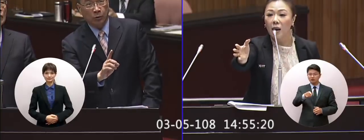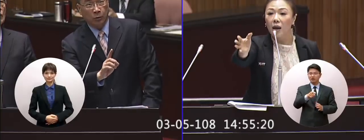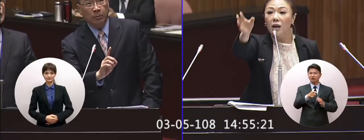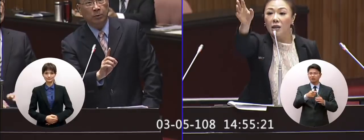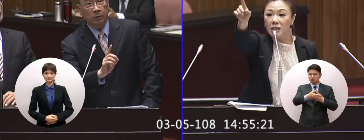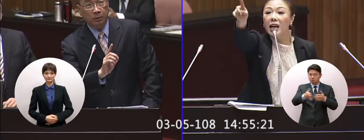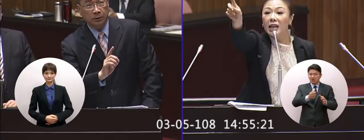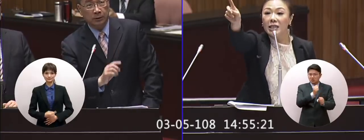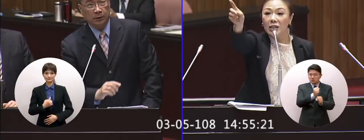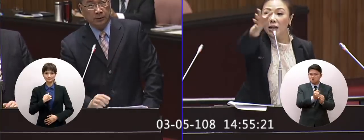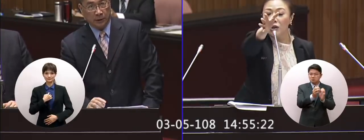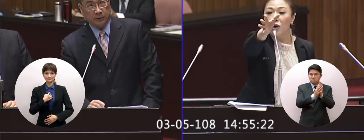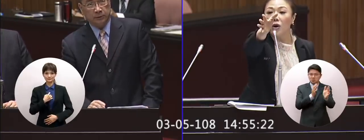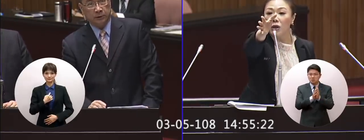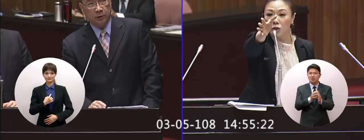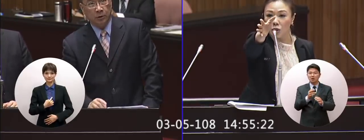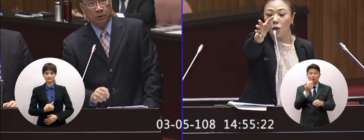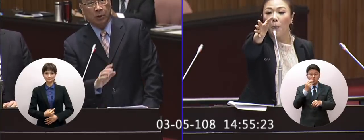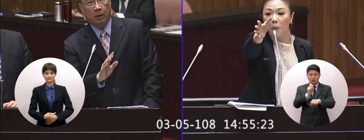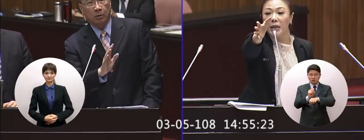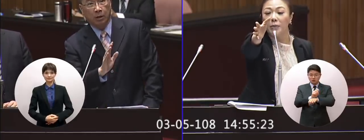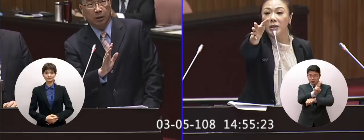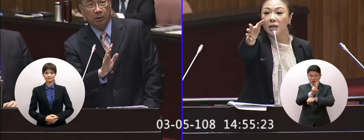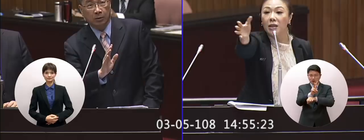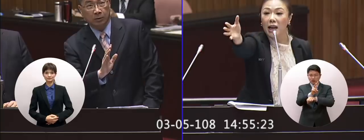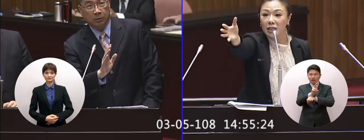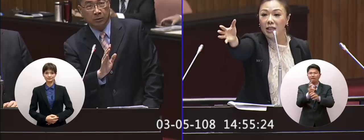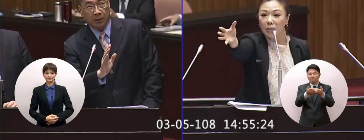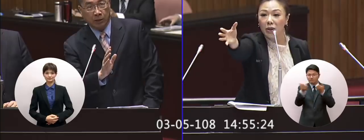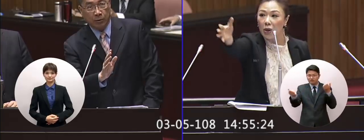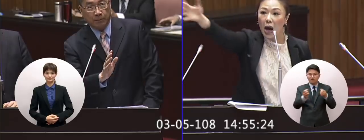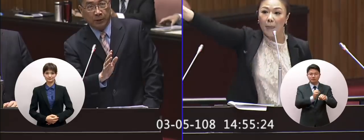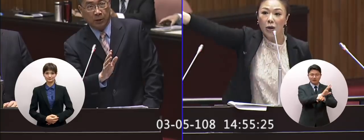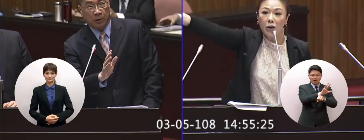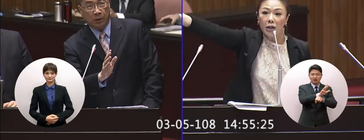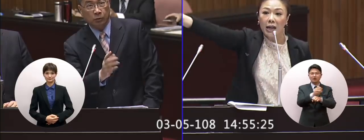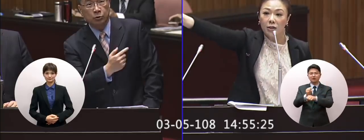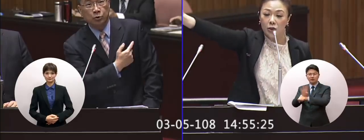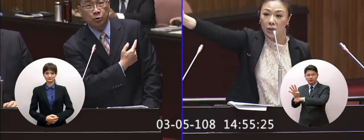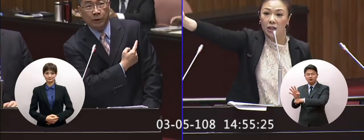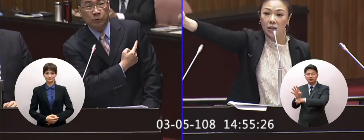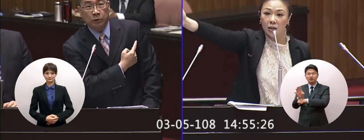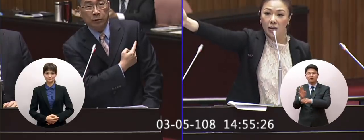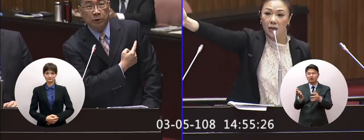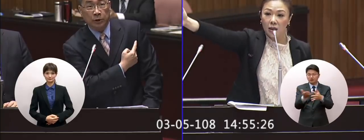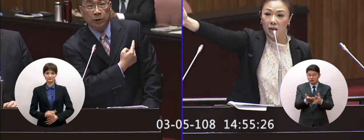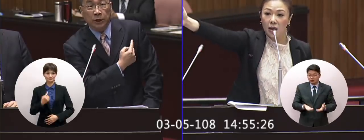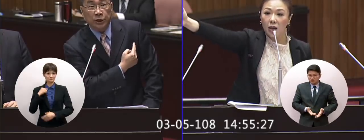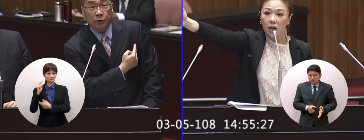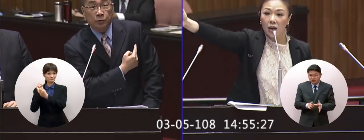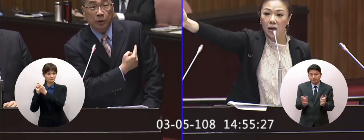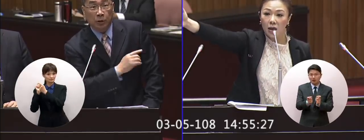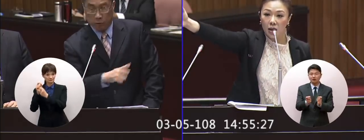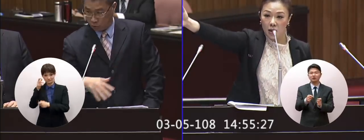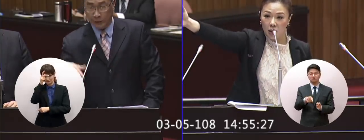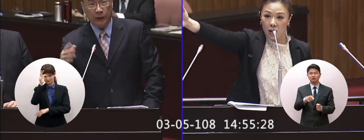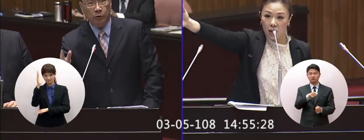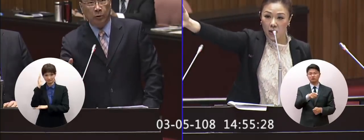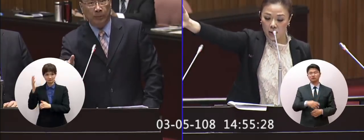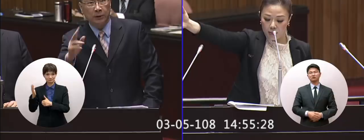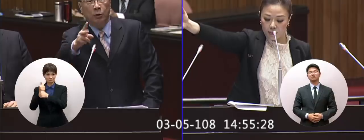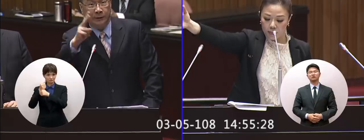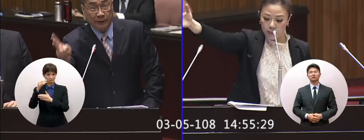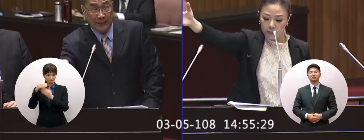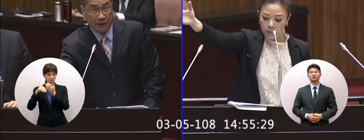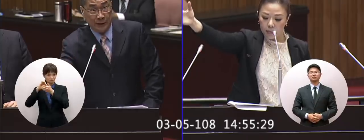那款的，十二个小时啊，中给你上八点钟，啊四点钟，后边又叫你来上。 最近定进数的规